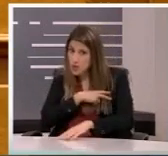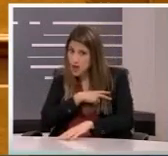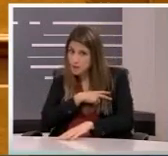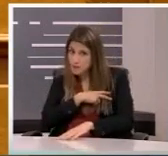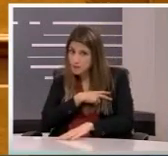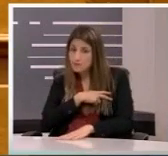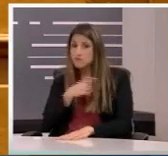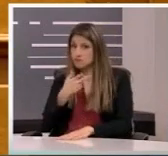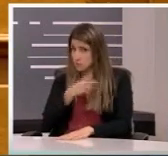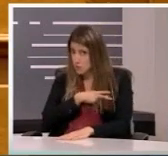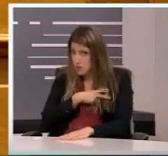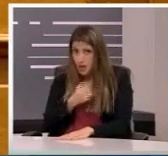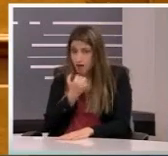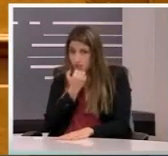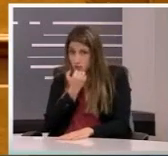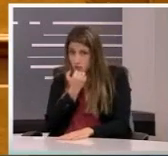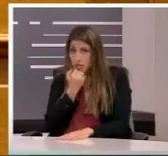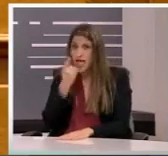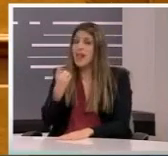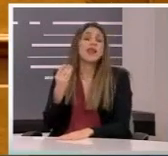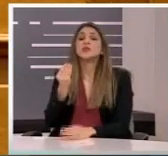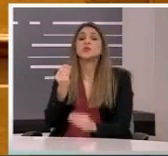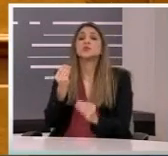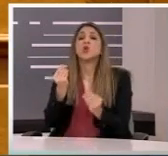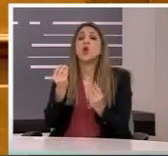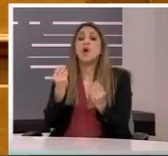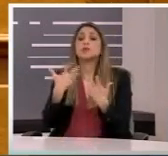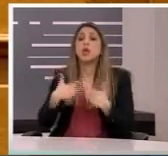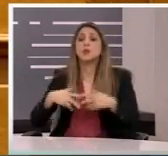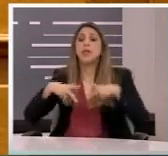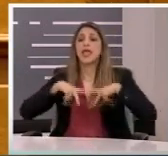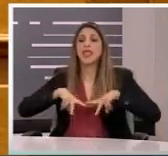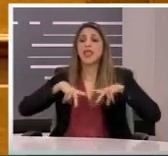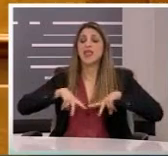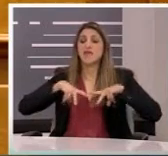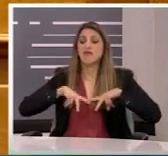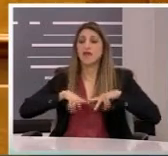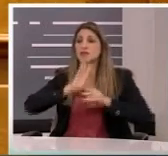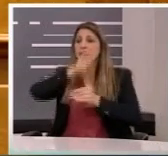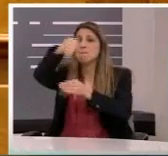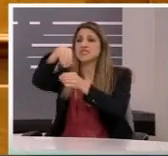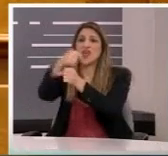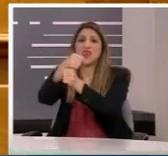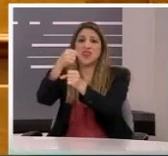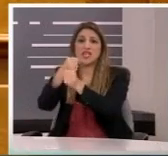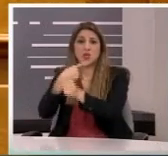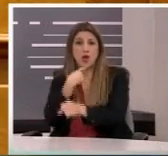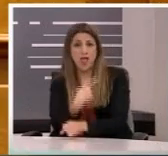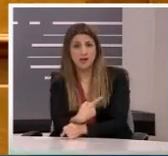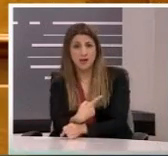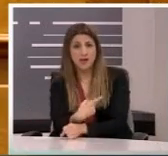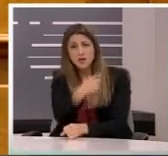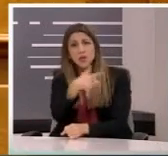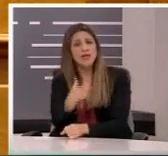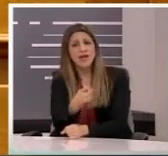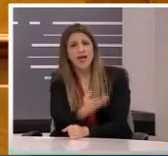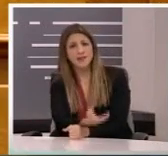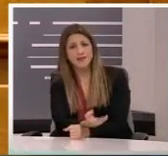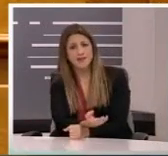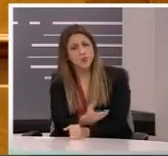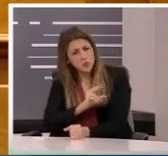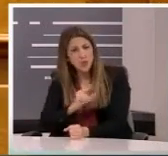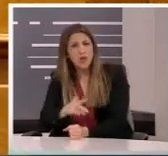στην αντιθεσμική και παραθεσμική λειτουργία της σημερινής κυβέρνησης, η οποία παρεμβαίνει στην ελληνική δικαιοσύνη? Τώρα